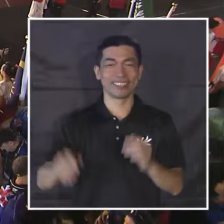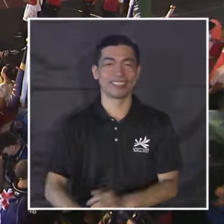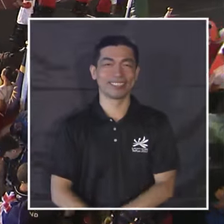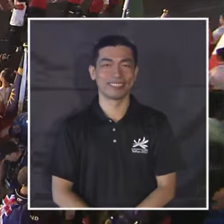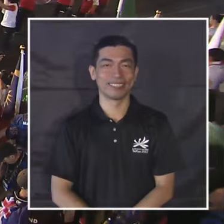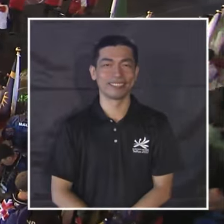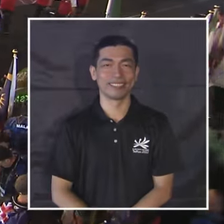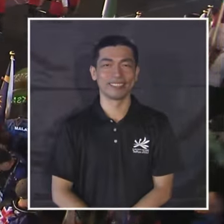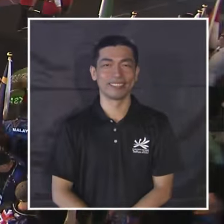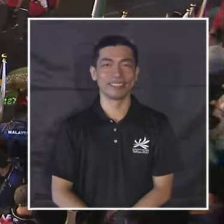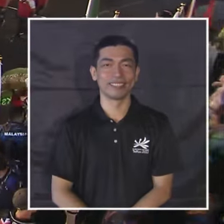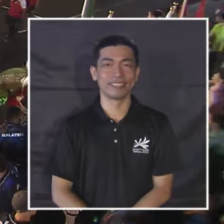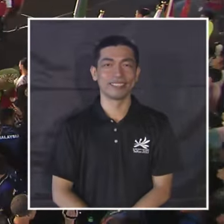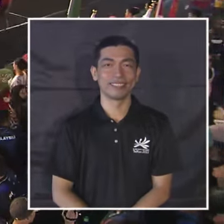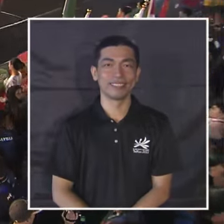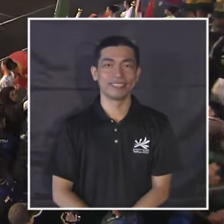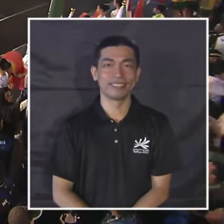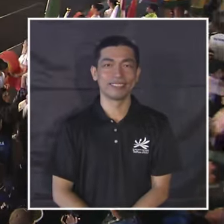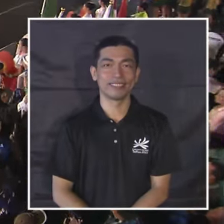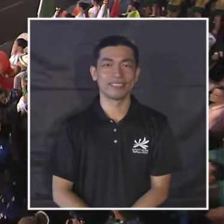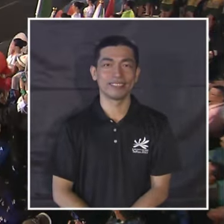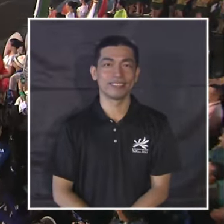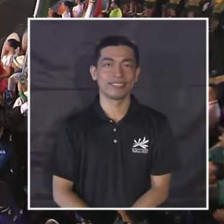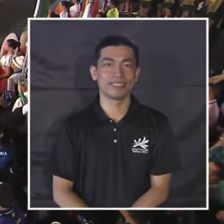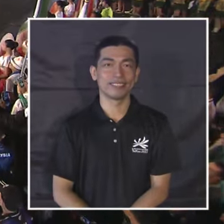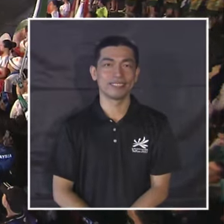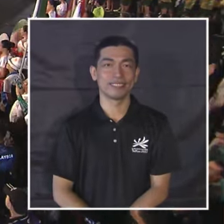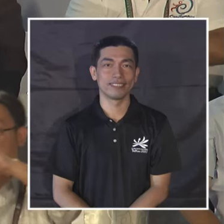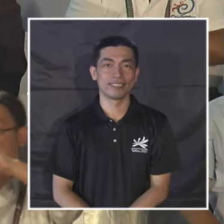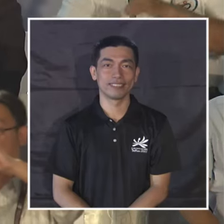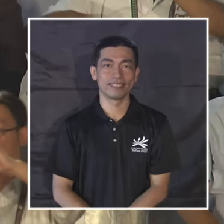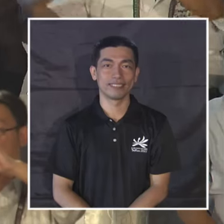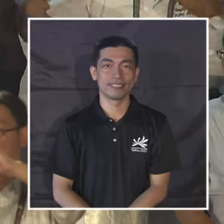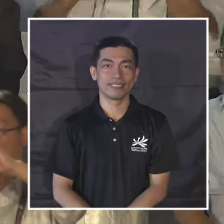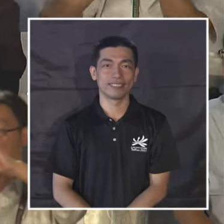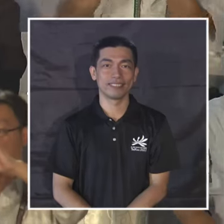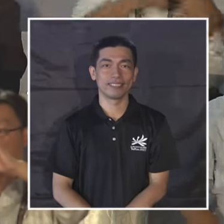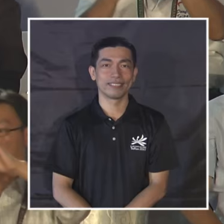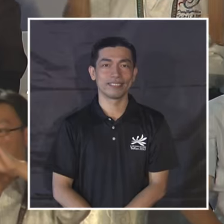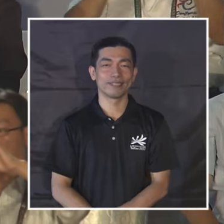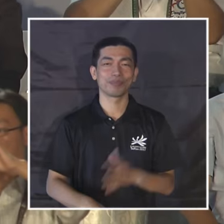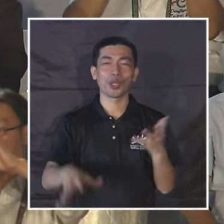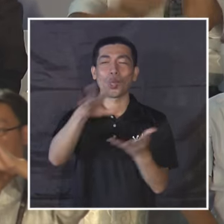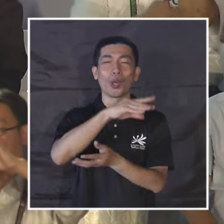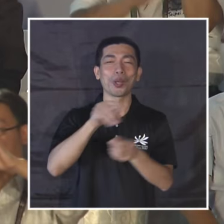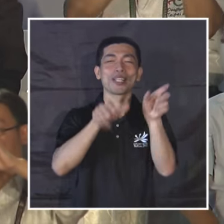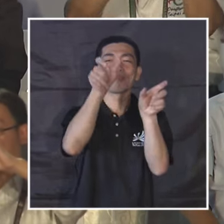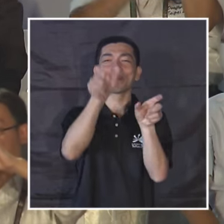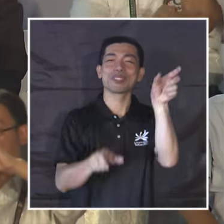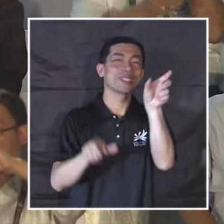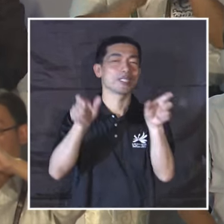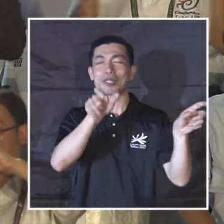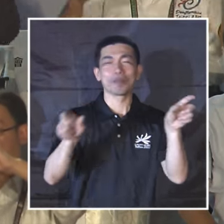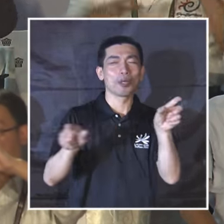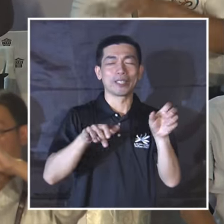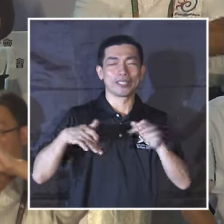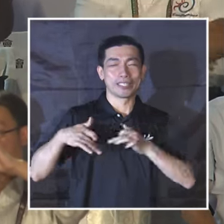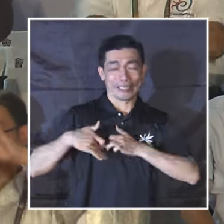非常难得，所以各位同学们、各位贵宾们也拿出你们最大的热